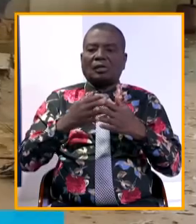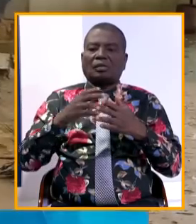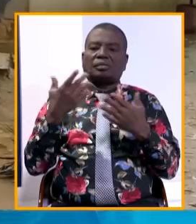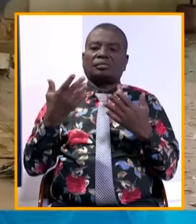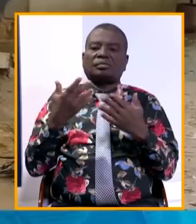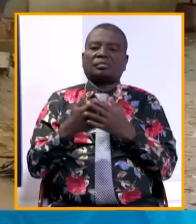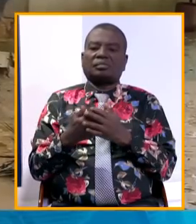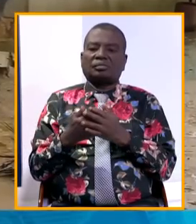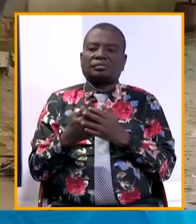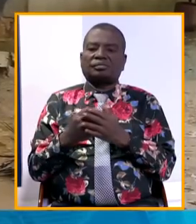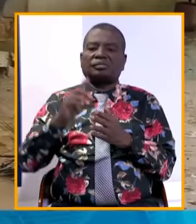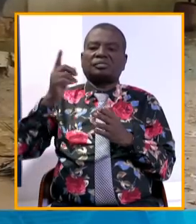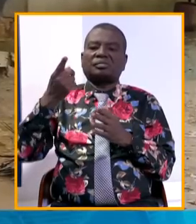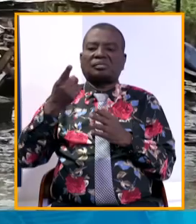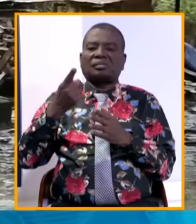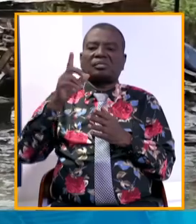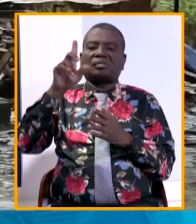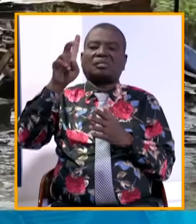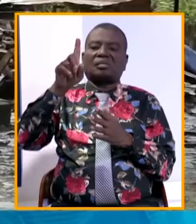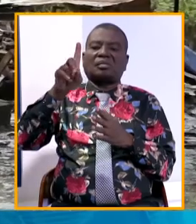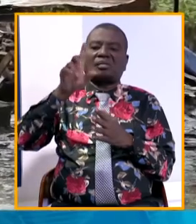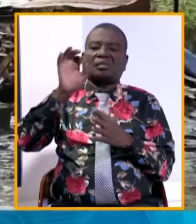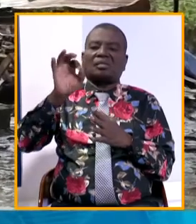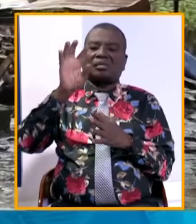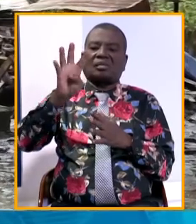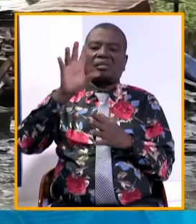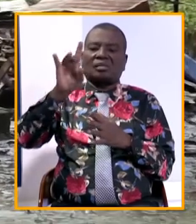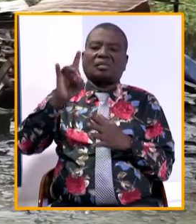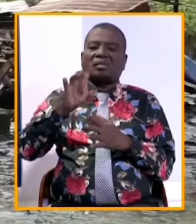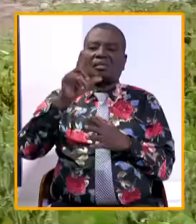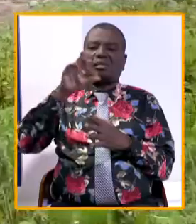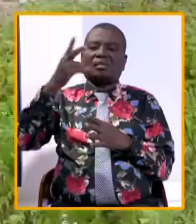montée des eaux. La première en 1959 et la deuxième en